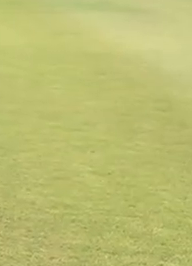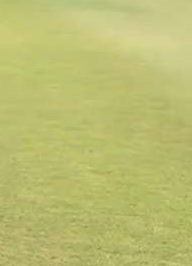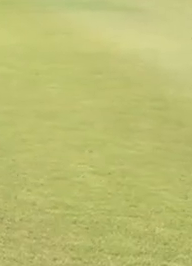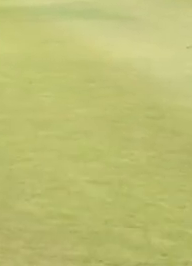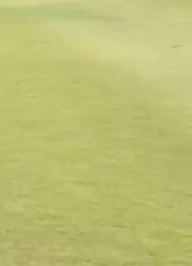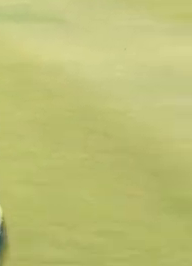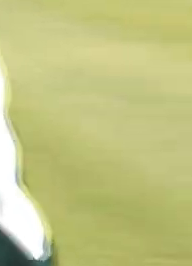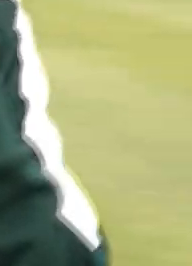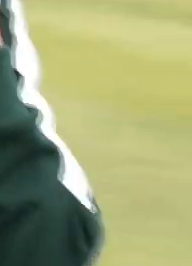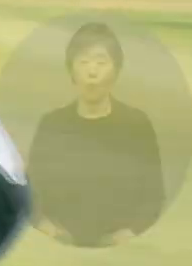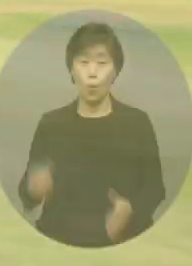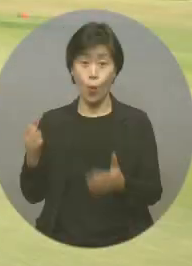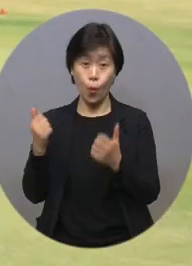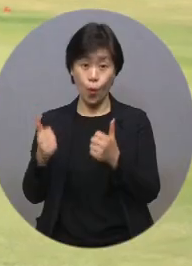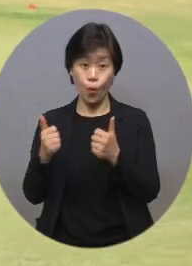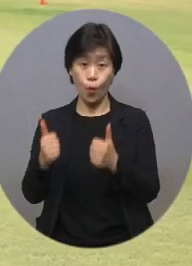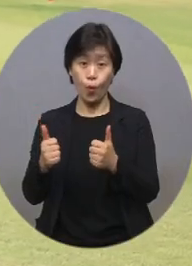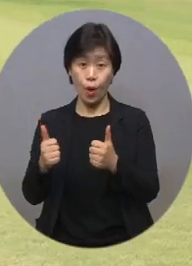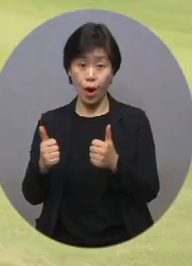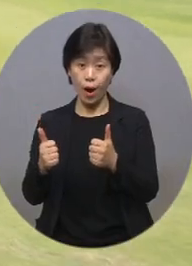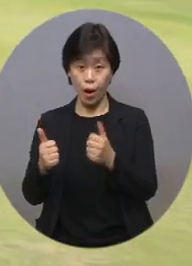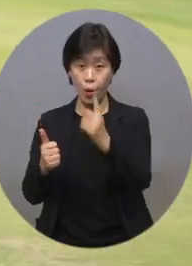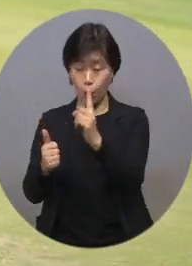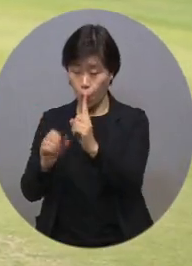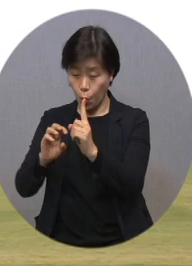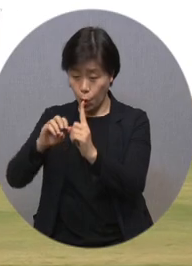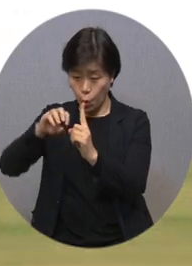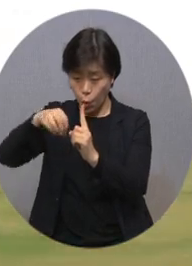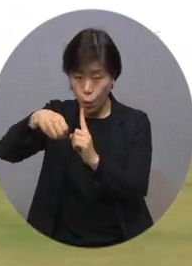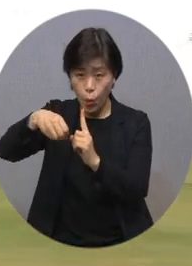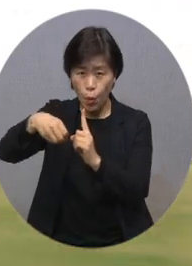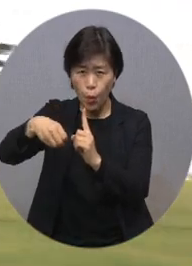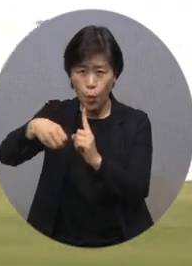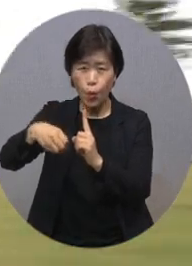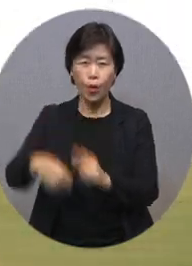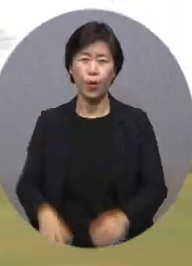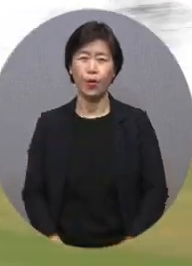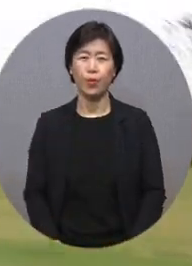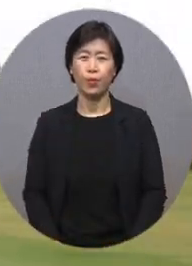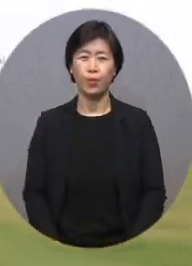아, 나이스. 어, 들어간다. 들어간다.